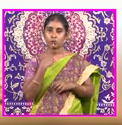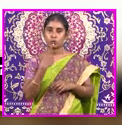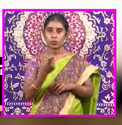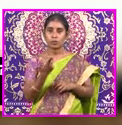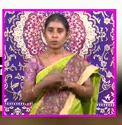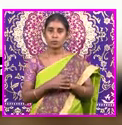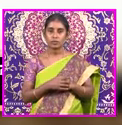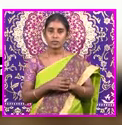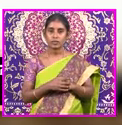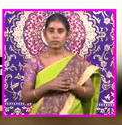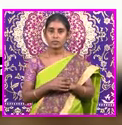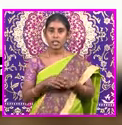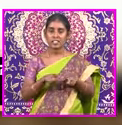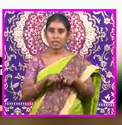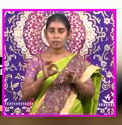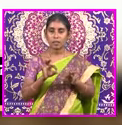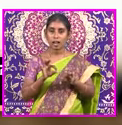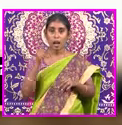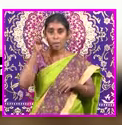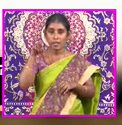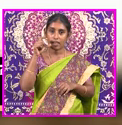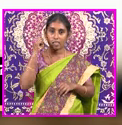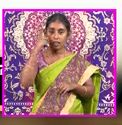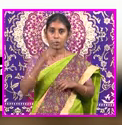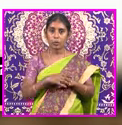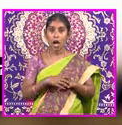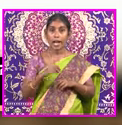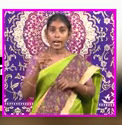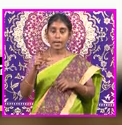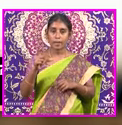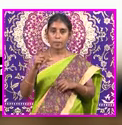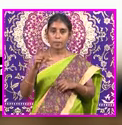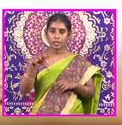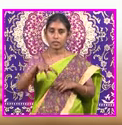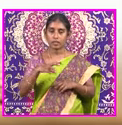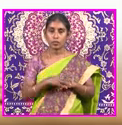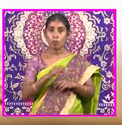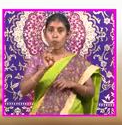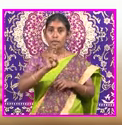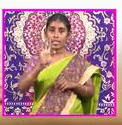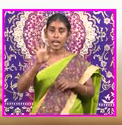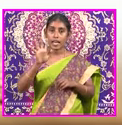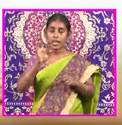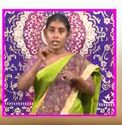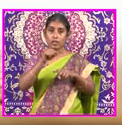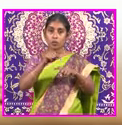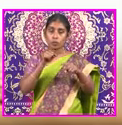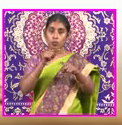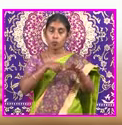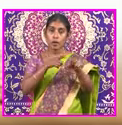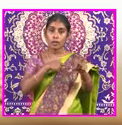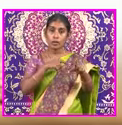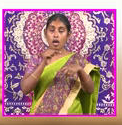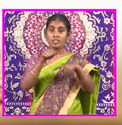பயன்படுத்துவோம். இப்போ நமக்கு அதனுடைய விளக்கம் என்னன்னு தெரியும். கிளைமேட்ன்றது ஏறக்குறைய ஒரு இடத்தோட 35 வருட சராசரி வானிலை தான்